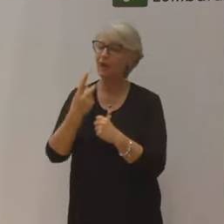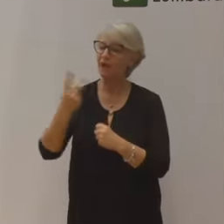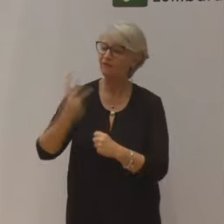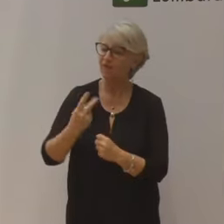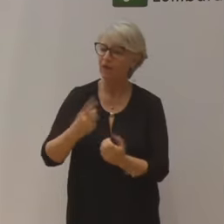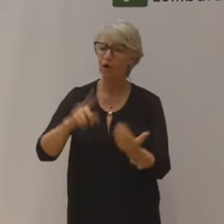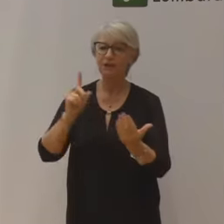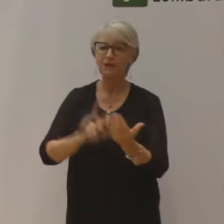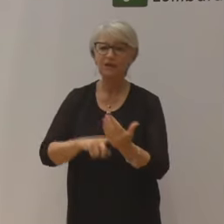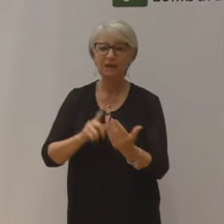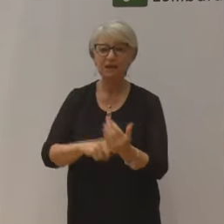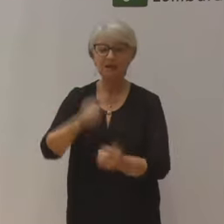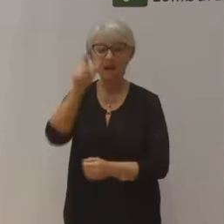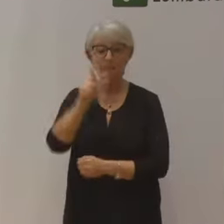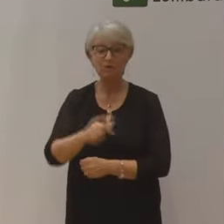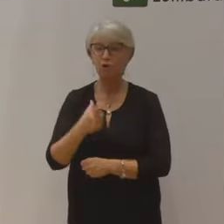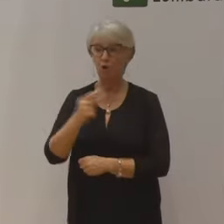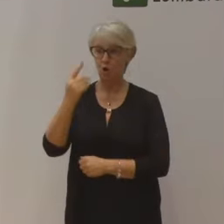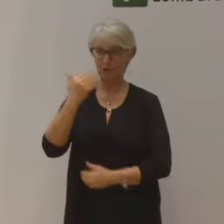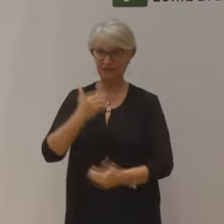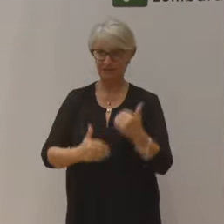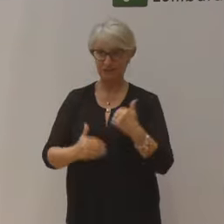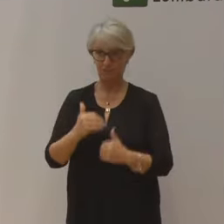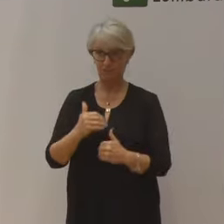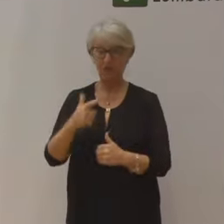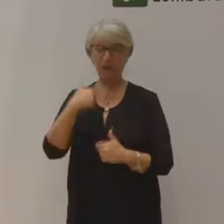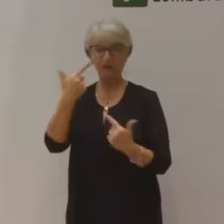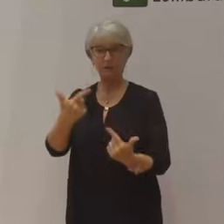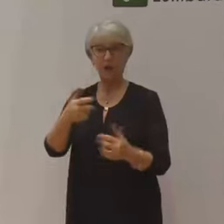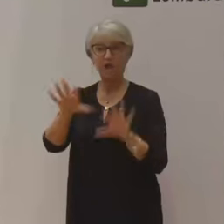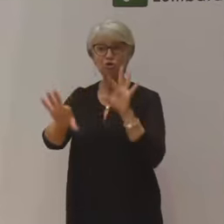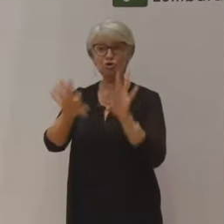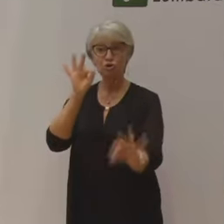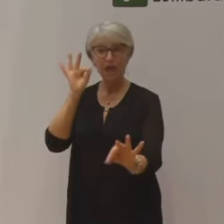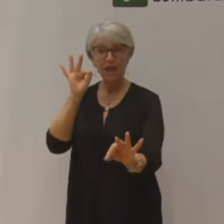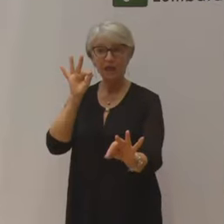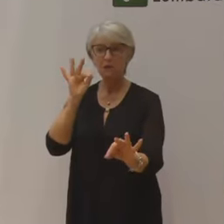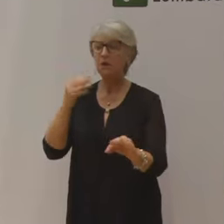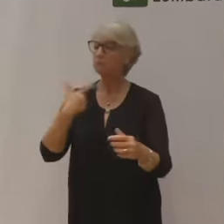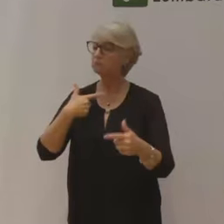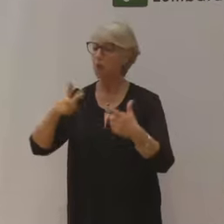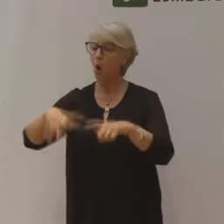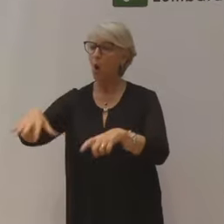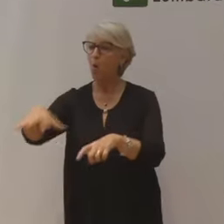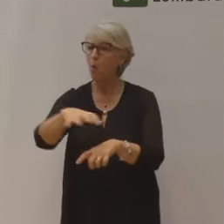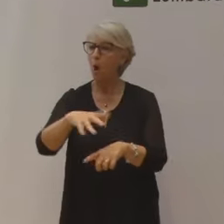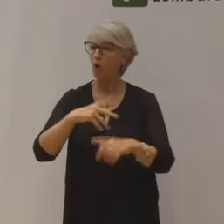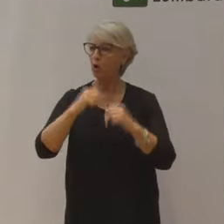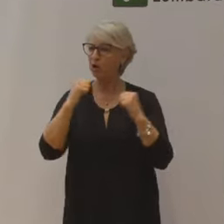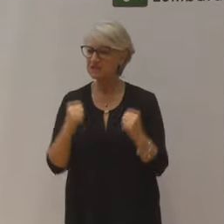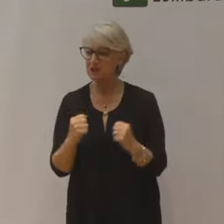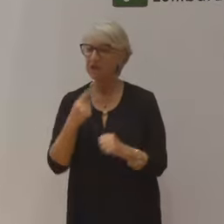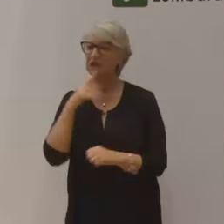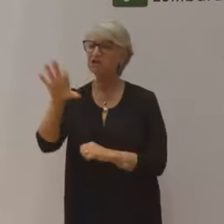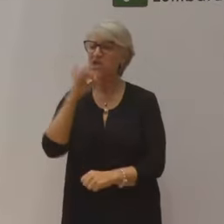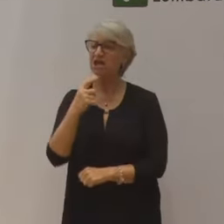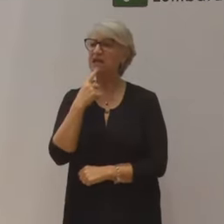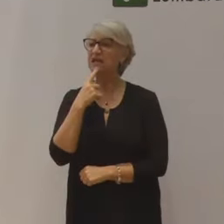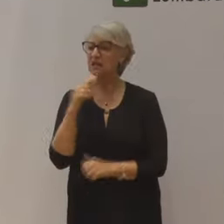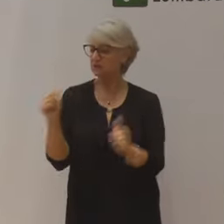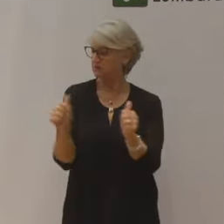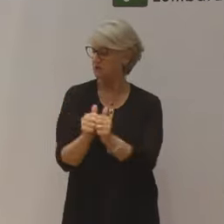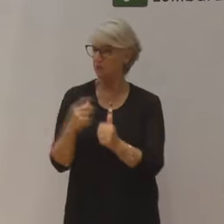diritti delle persone con disabilità, garantendo loro di scegliere il proprio luogo di residenza e in più con chi vivere,